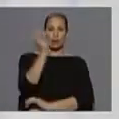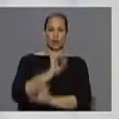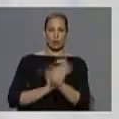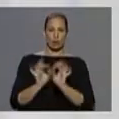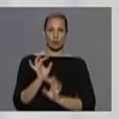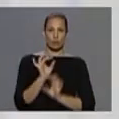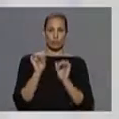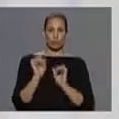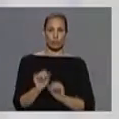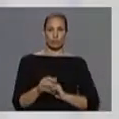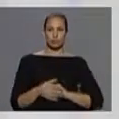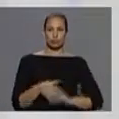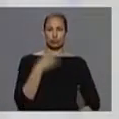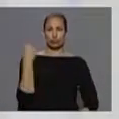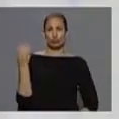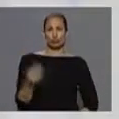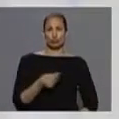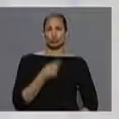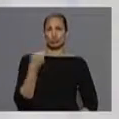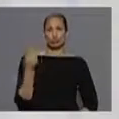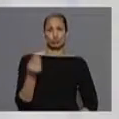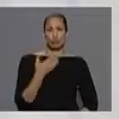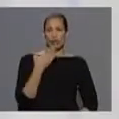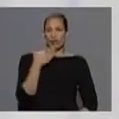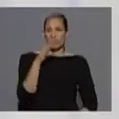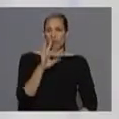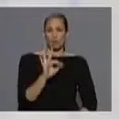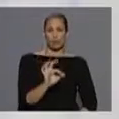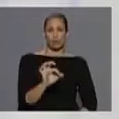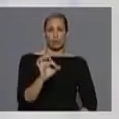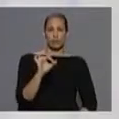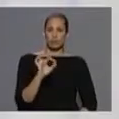molto giovane aveva 48 anni